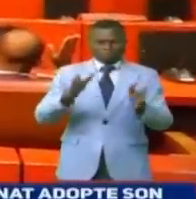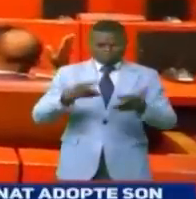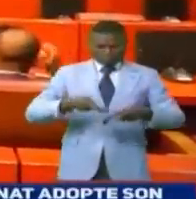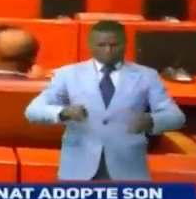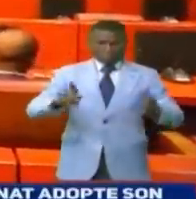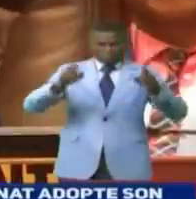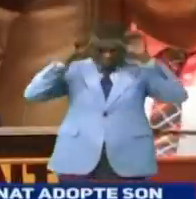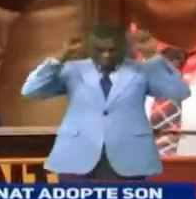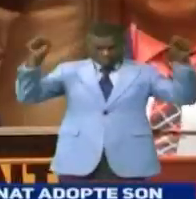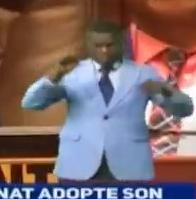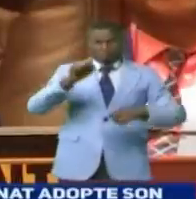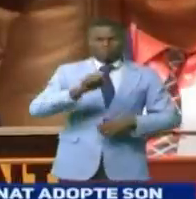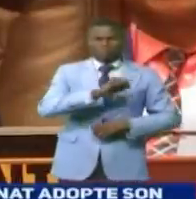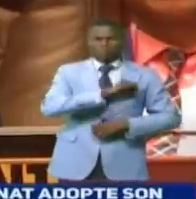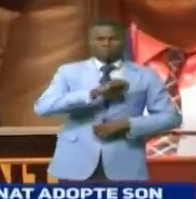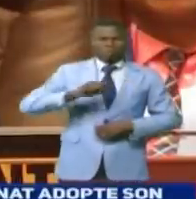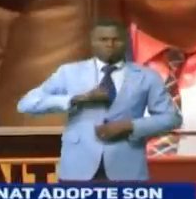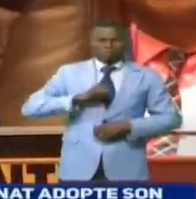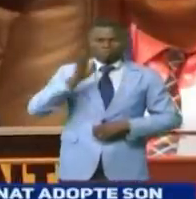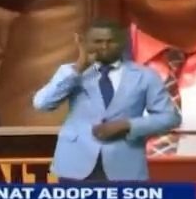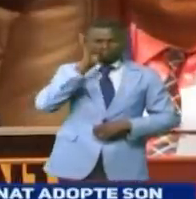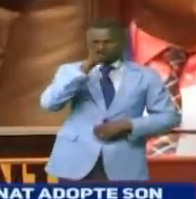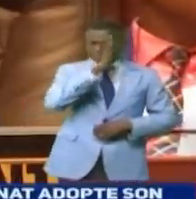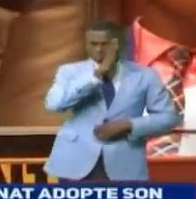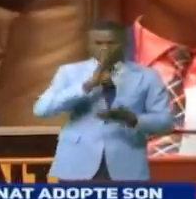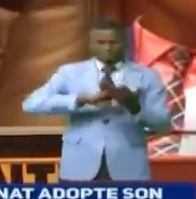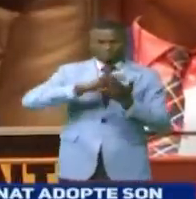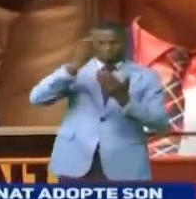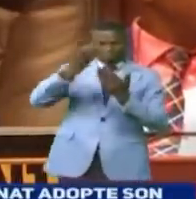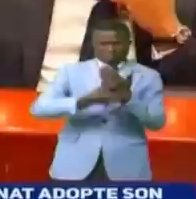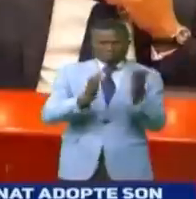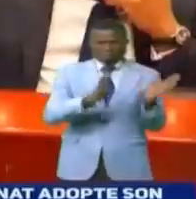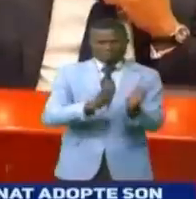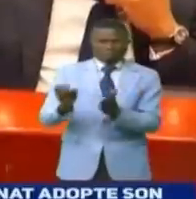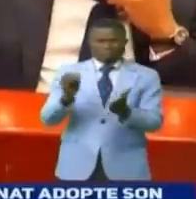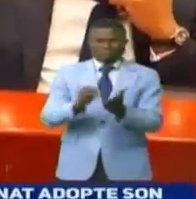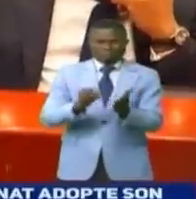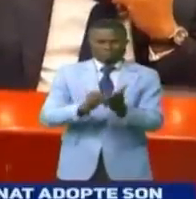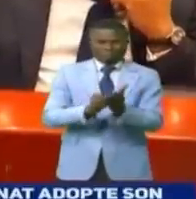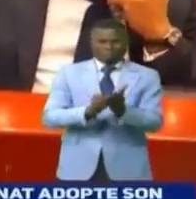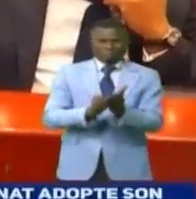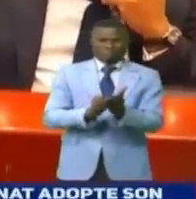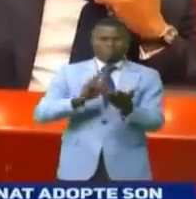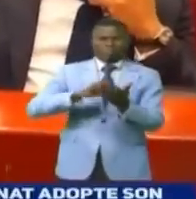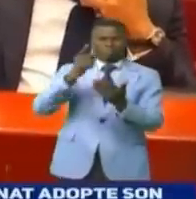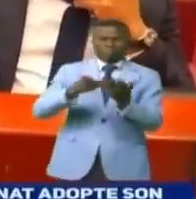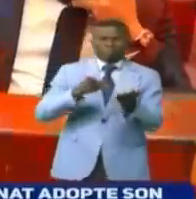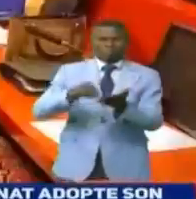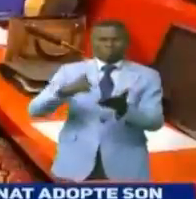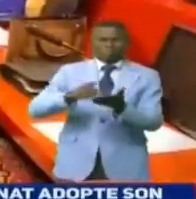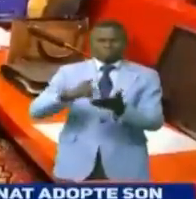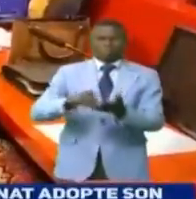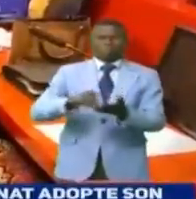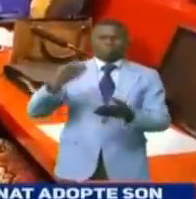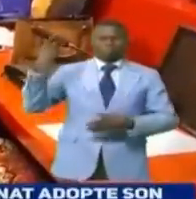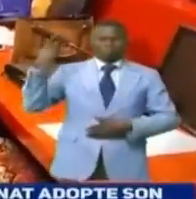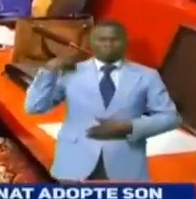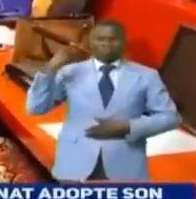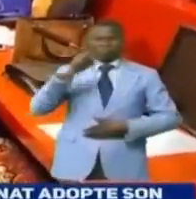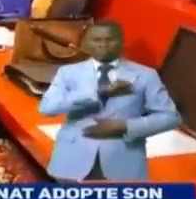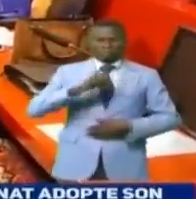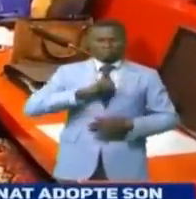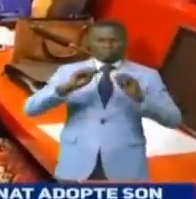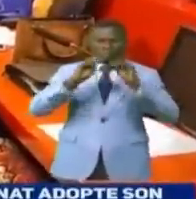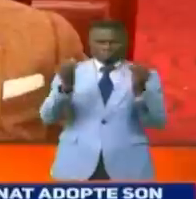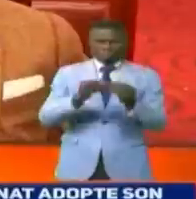du président Modeste Baati Lukwebo. Ce calendrier prévoit également l'examen des arriérés législatifs, dont la